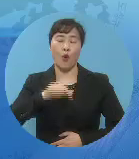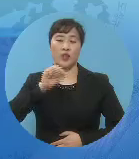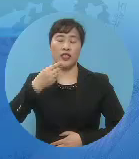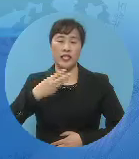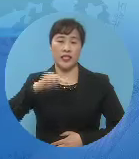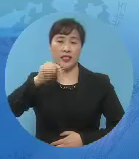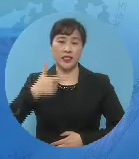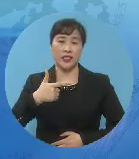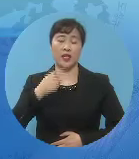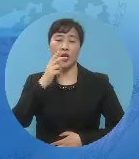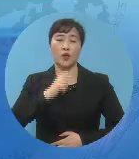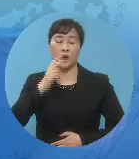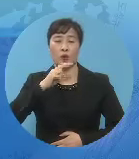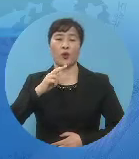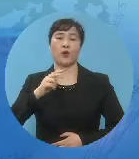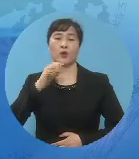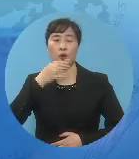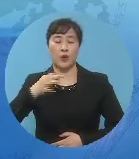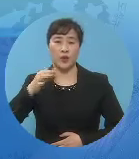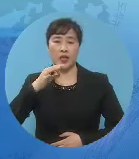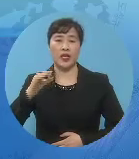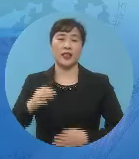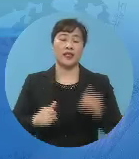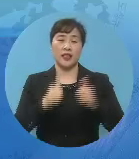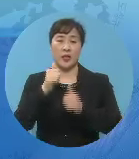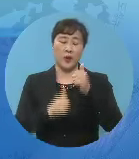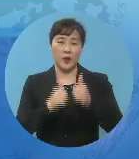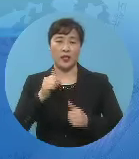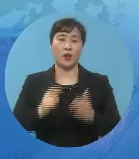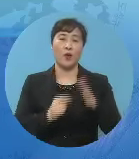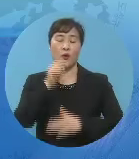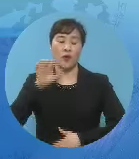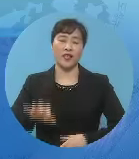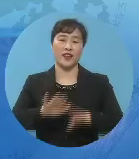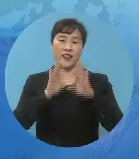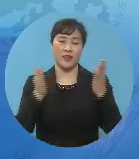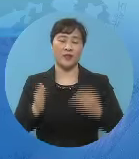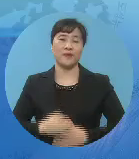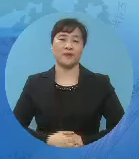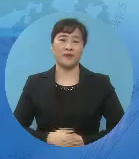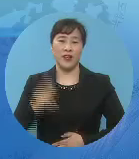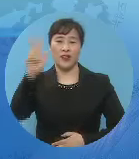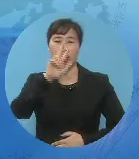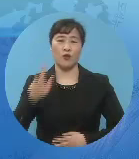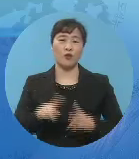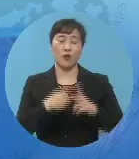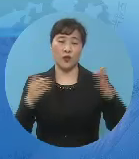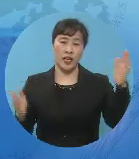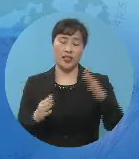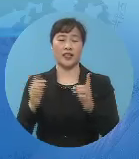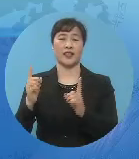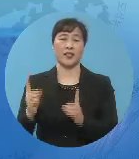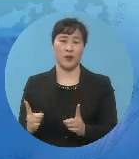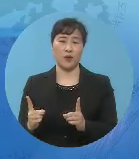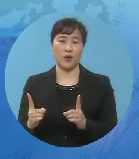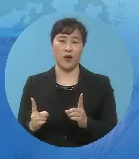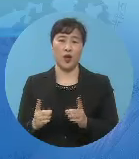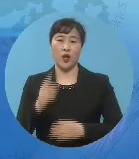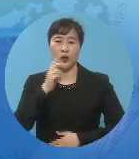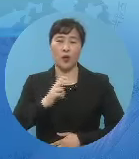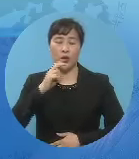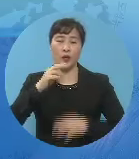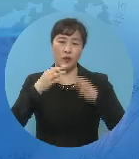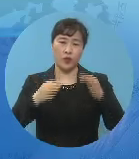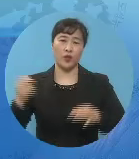동요제와 동시대회가 오는 5월 12일 고흥문화회관에서 열립니다. 전국 초등학생을 대상으로 하며